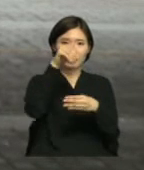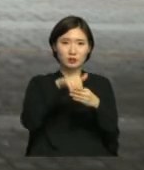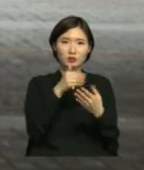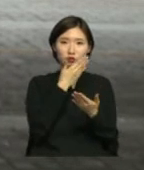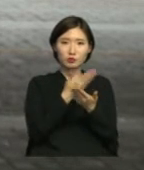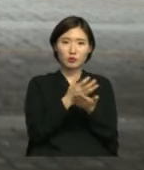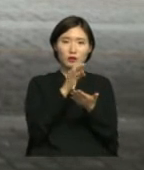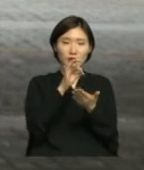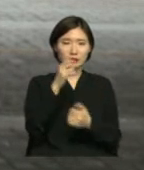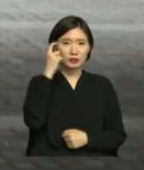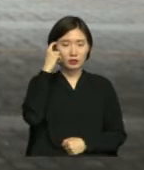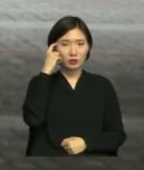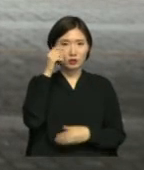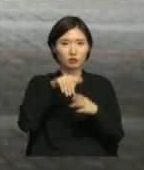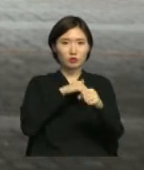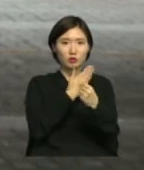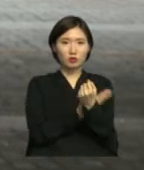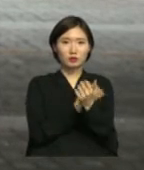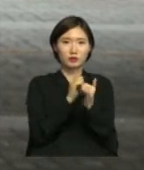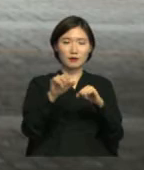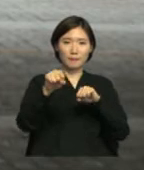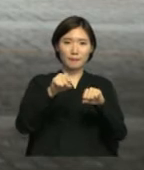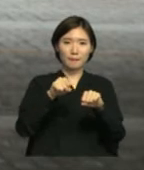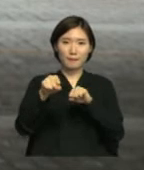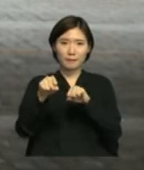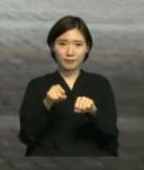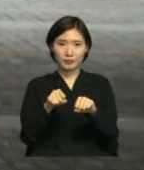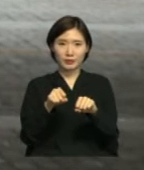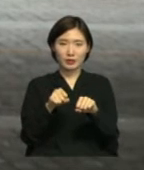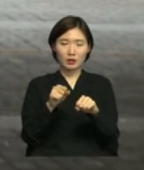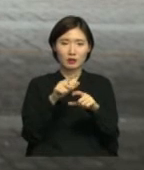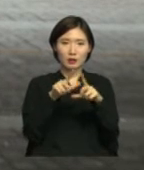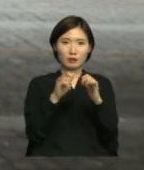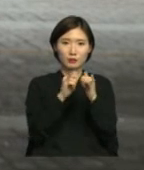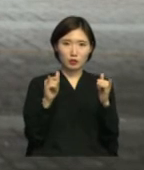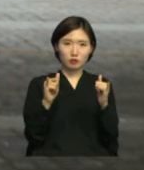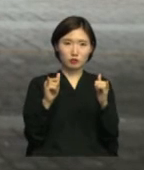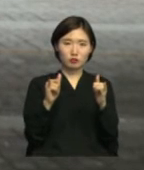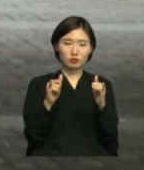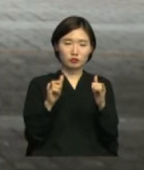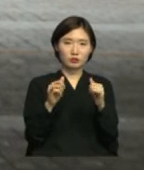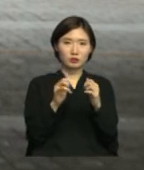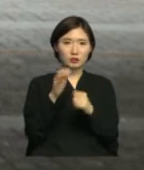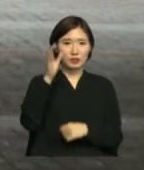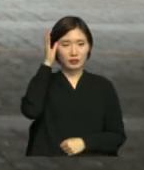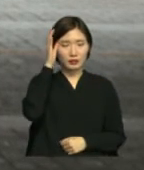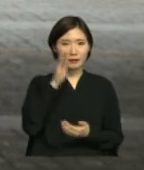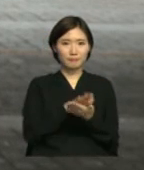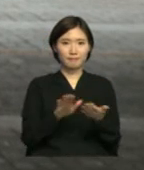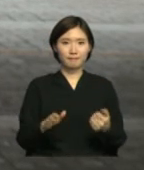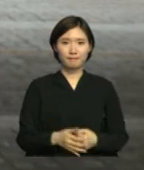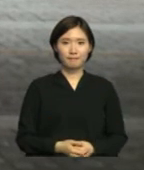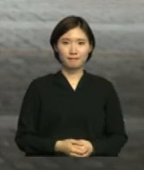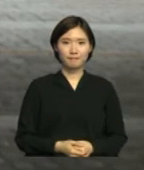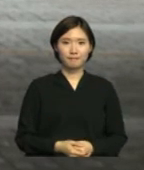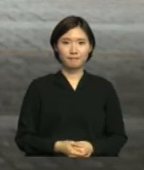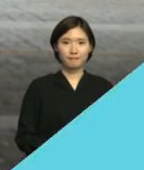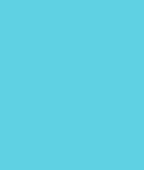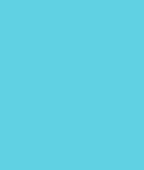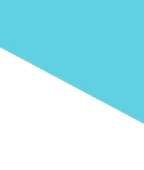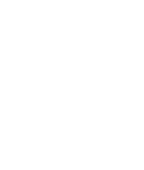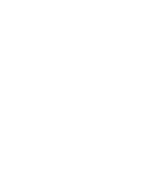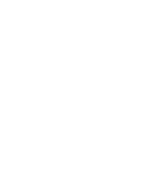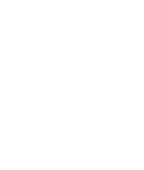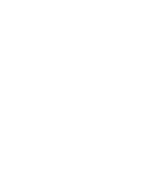생각하며 유권자의 권리를 행사하는 대한민국 국민의 모습을 기대해봅니다. 딜라이브 청년기자단 광운대학교 황재문입니다.